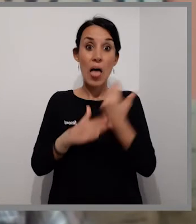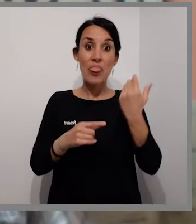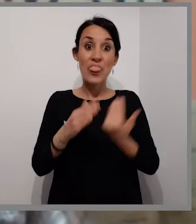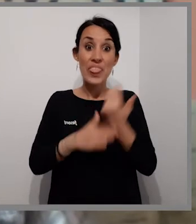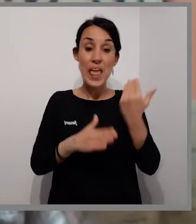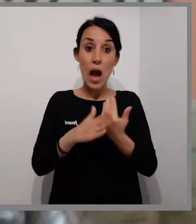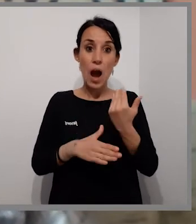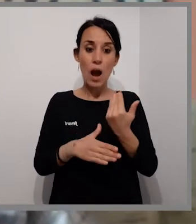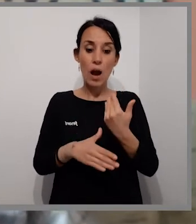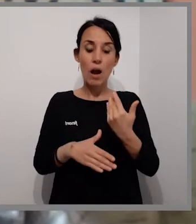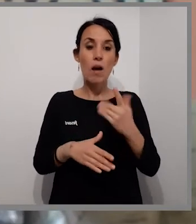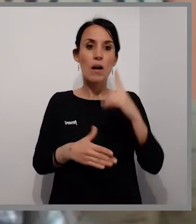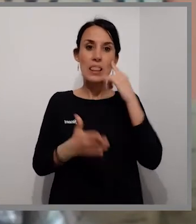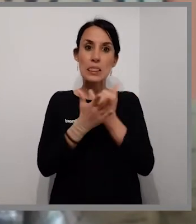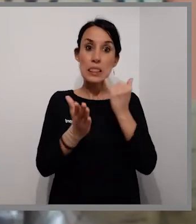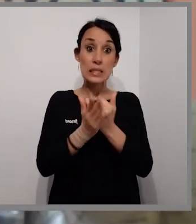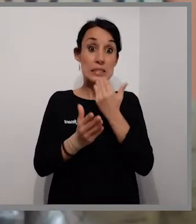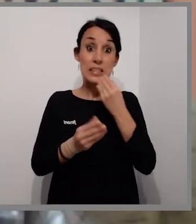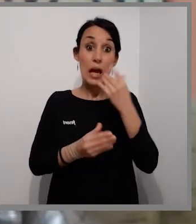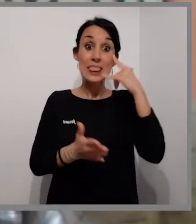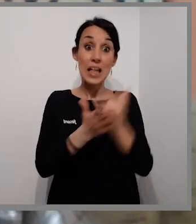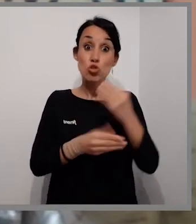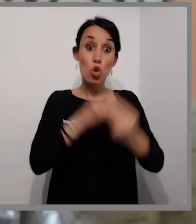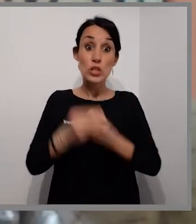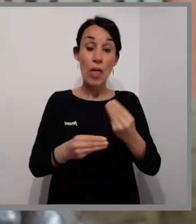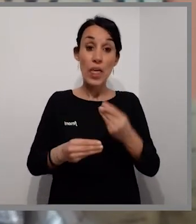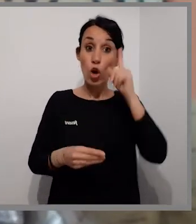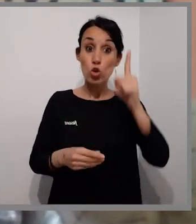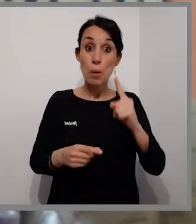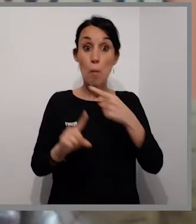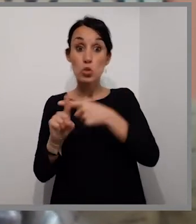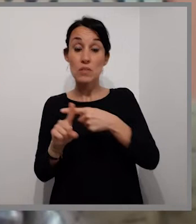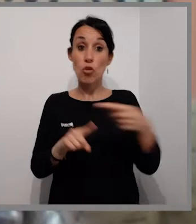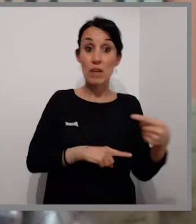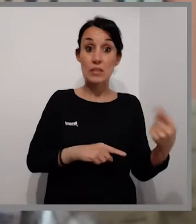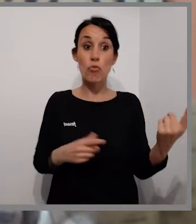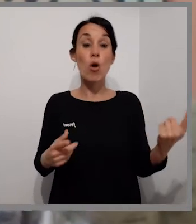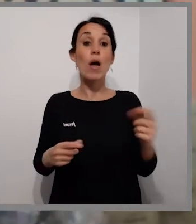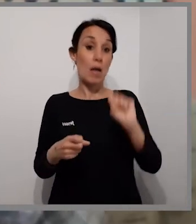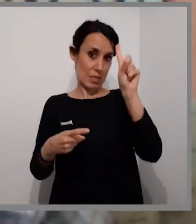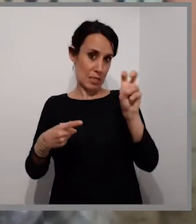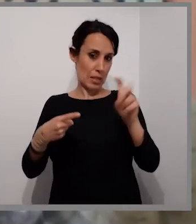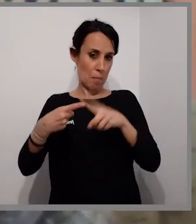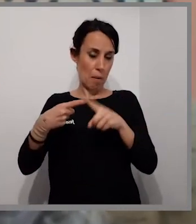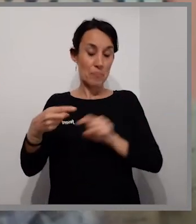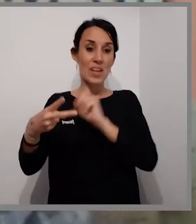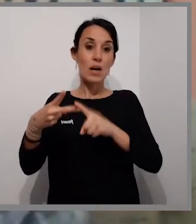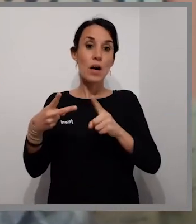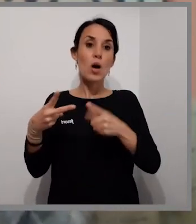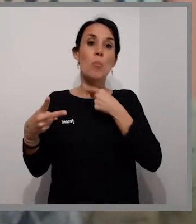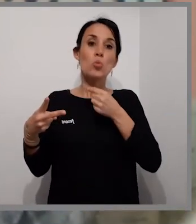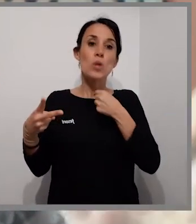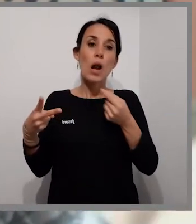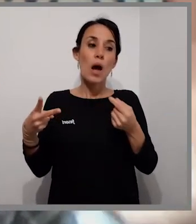de quantitat d'infectats, si no s'estan fent tests, no sabem si són verídiques o no. Això en quant a la primera. I la segona, m'agradaria